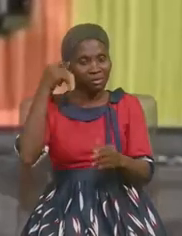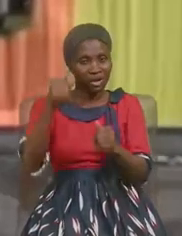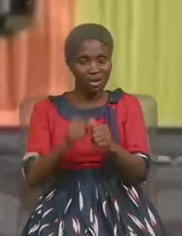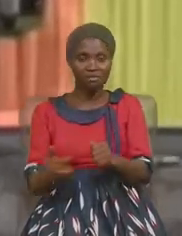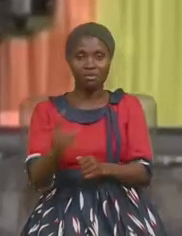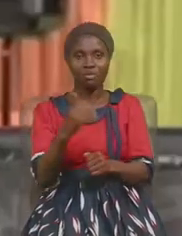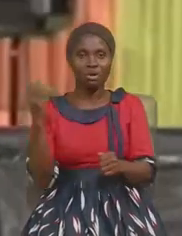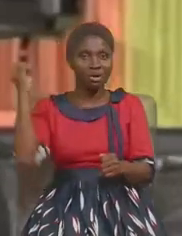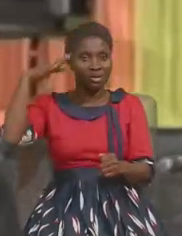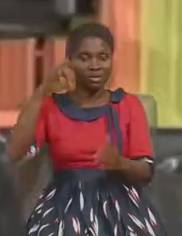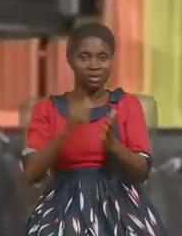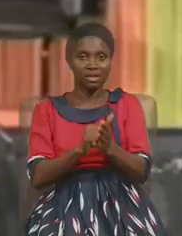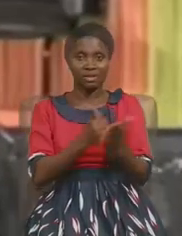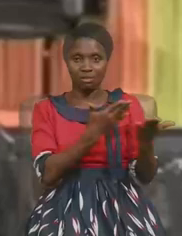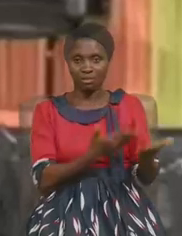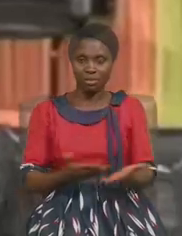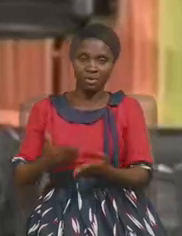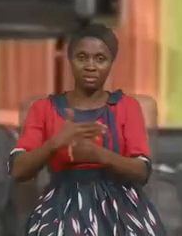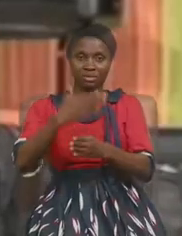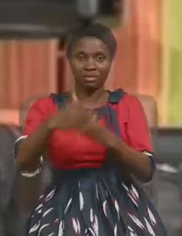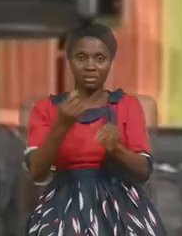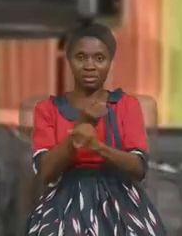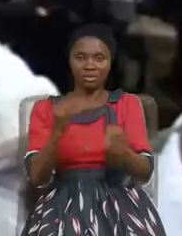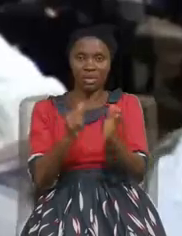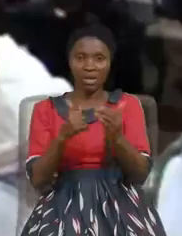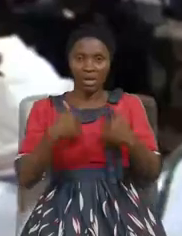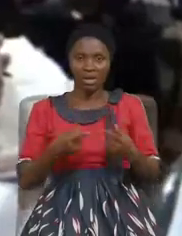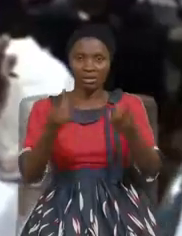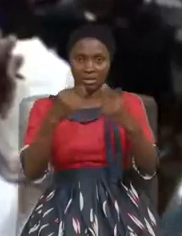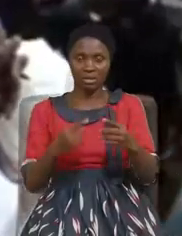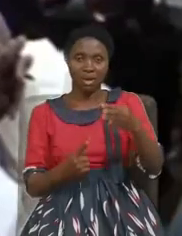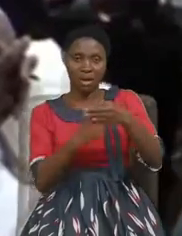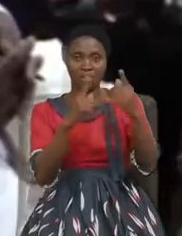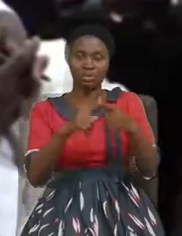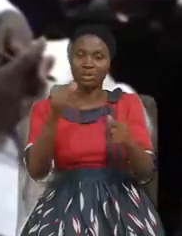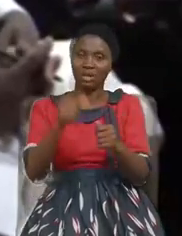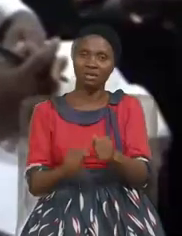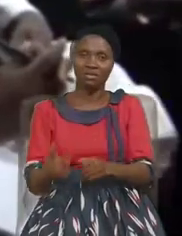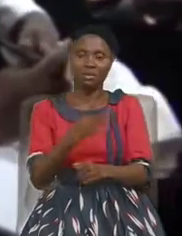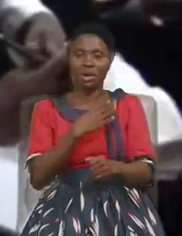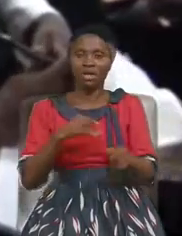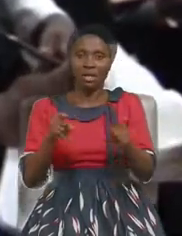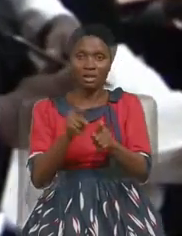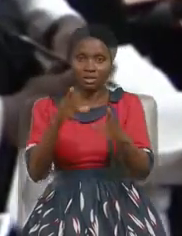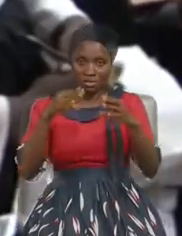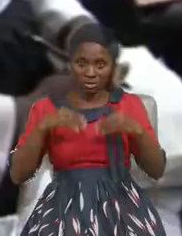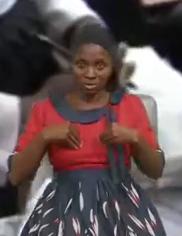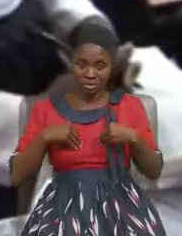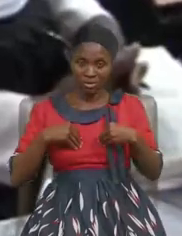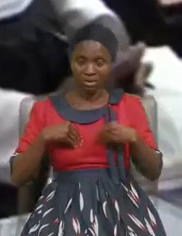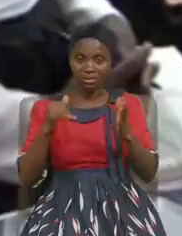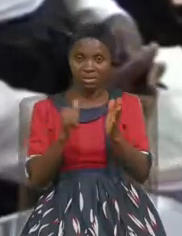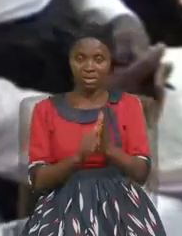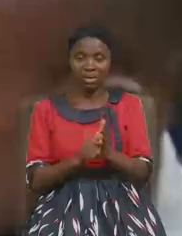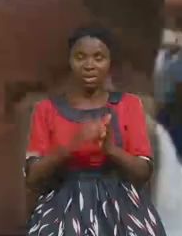apporte le salut total a été manifestée à tous les hommes. Et comme tu reçois cela, il va t'affranchir